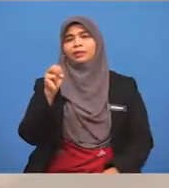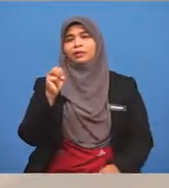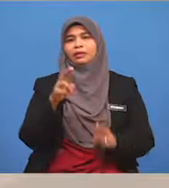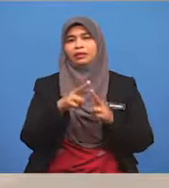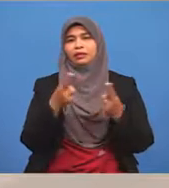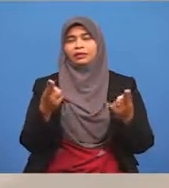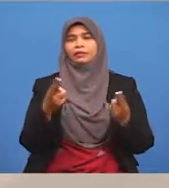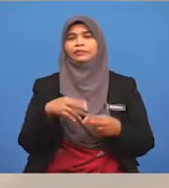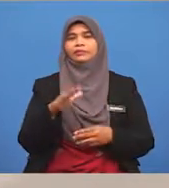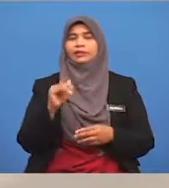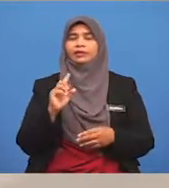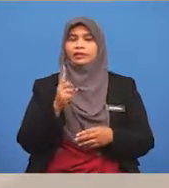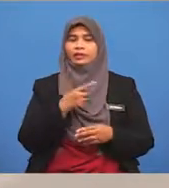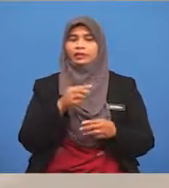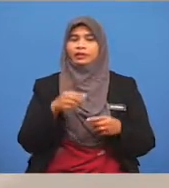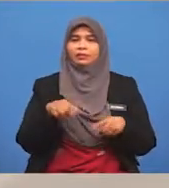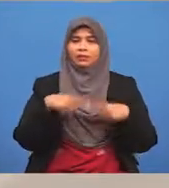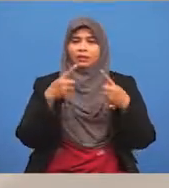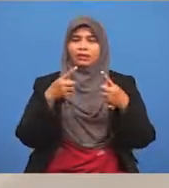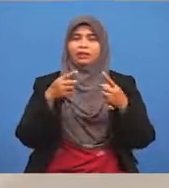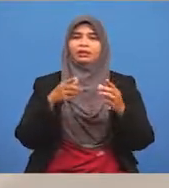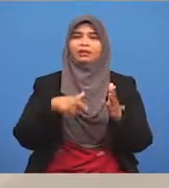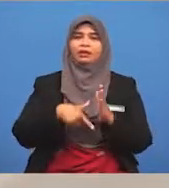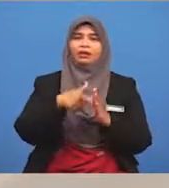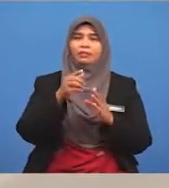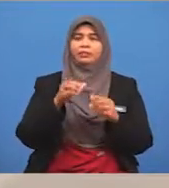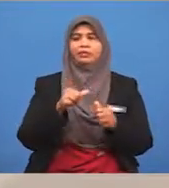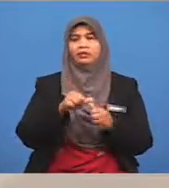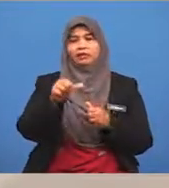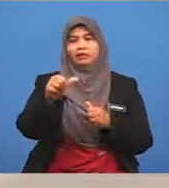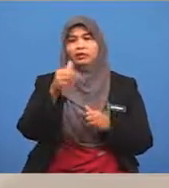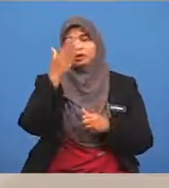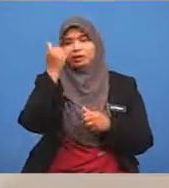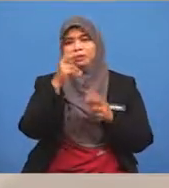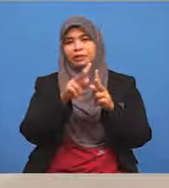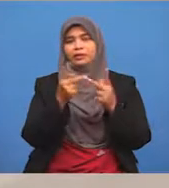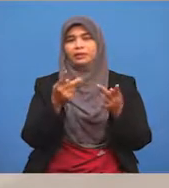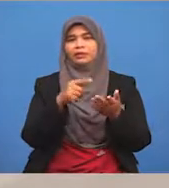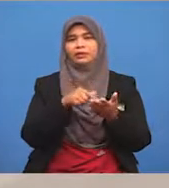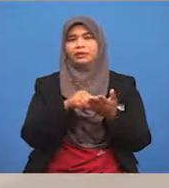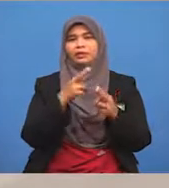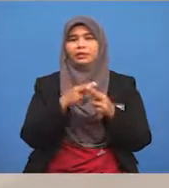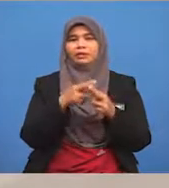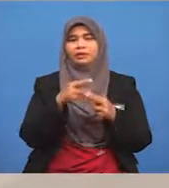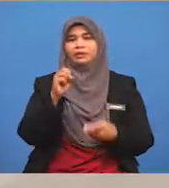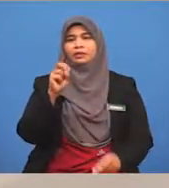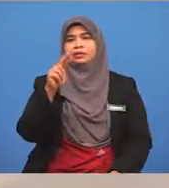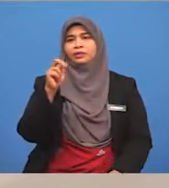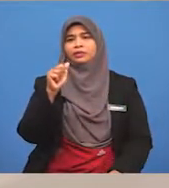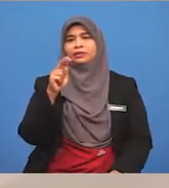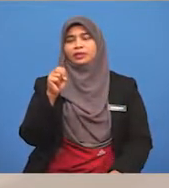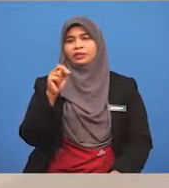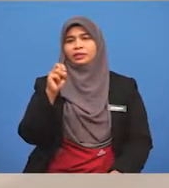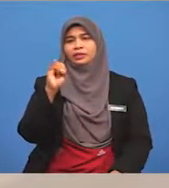Sebelum kita bergerak jauh, tahukah anda kenapa kitab ini dinamakan Sunan As-Sittah? Dinamakan